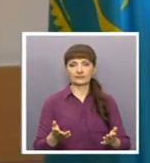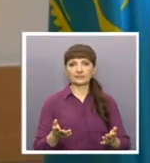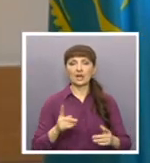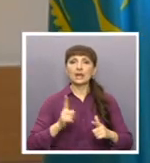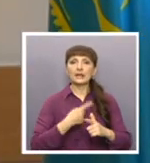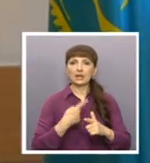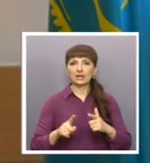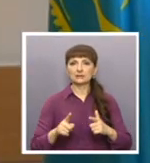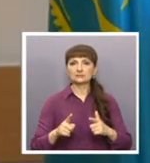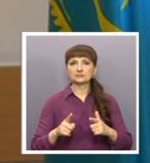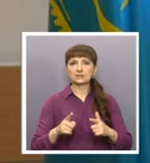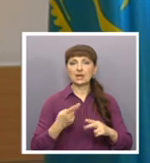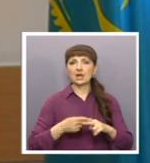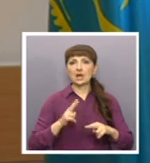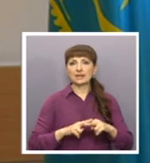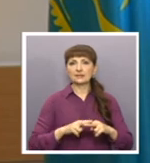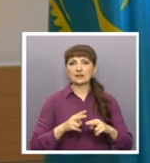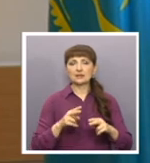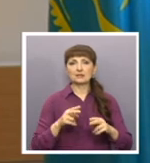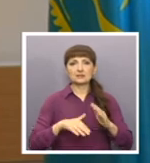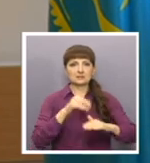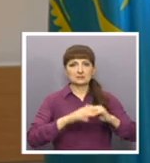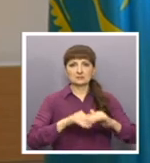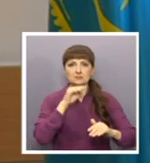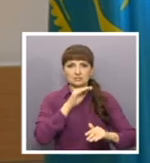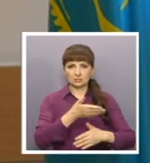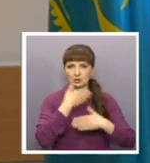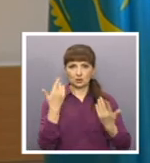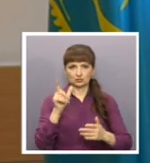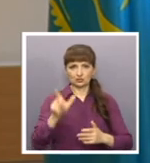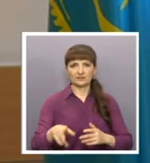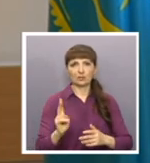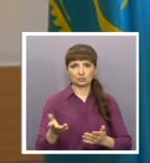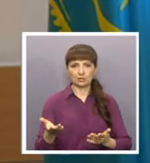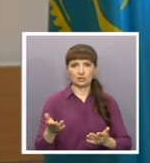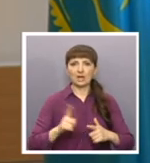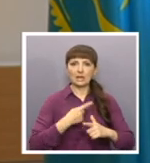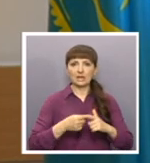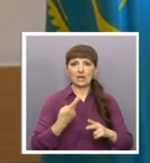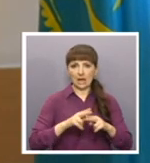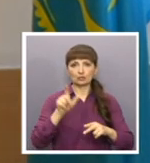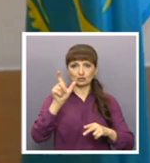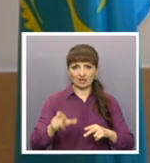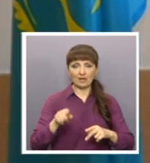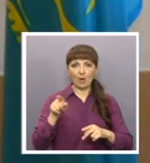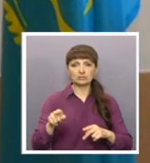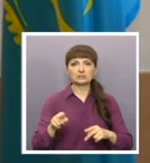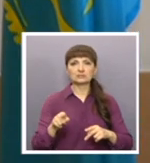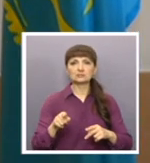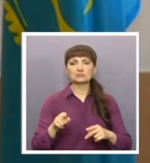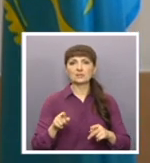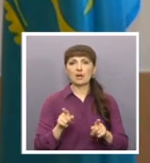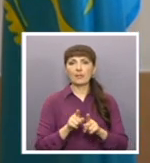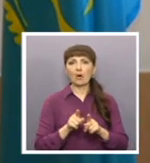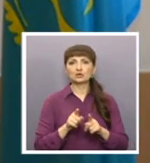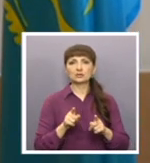Или это не специалист, или это человек, который далек